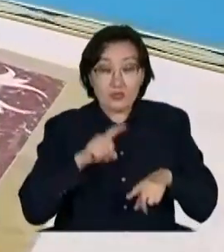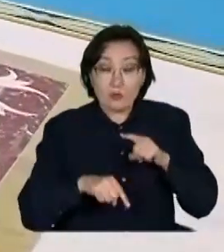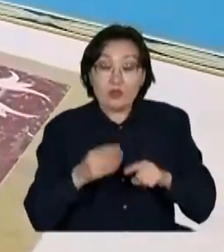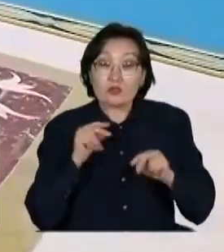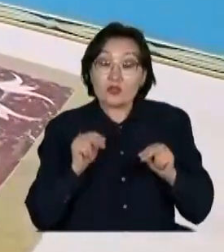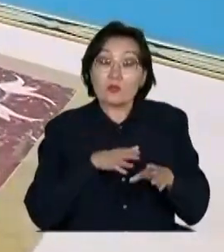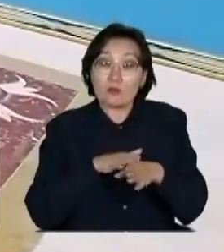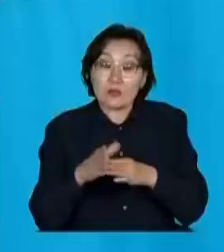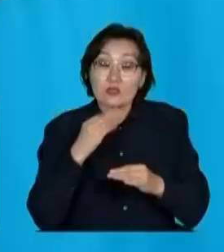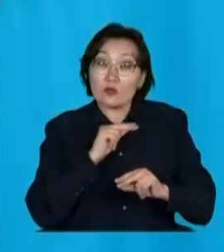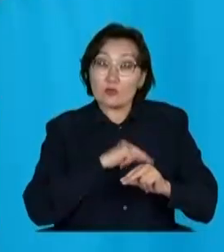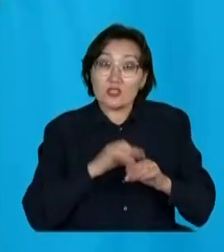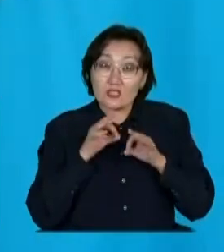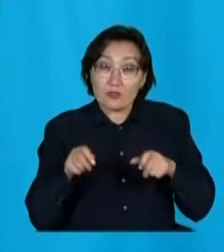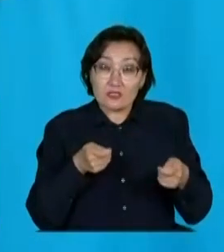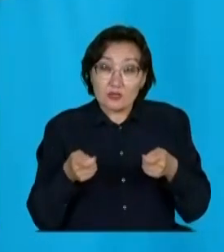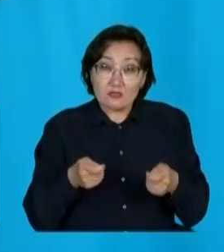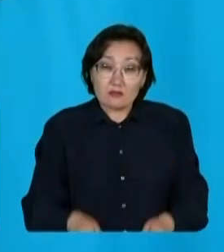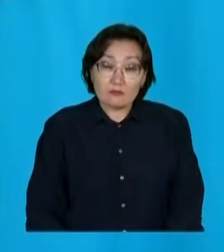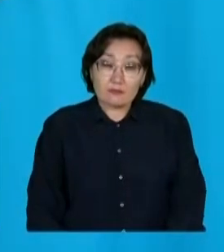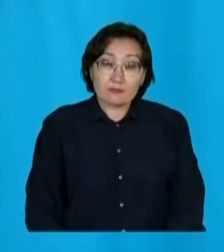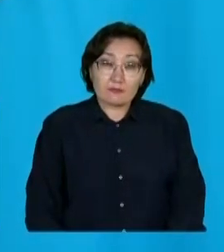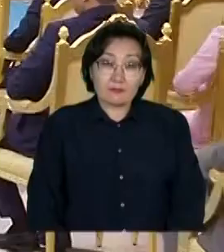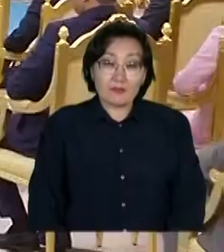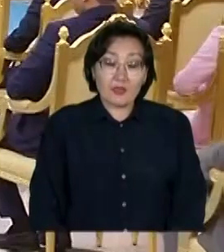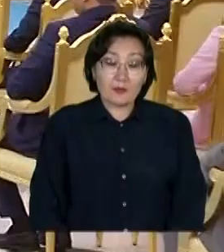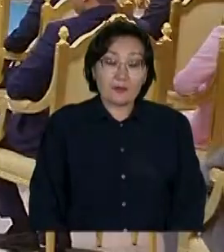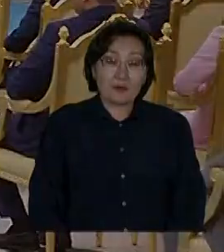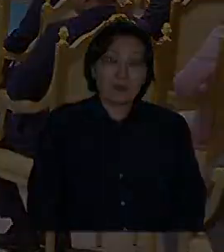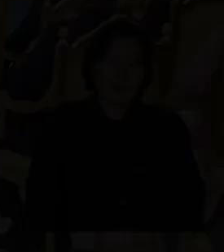выполняют свою миссию, отметил президент. Аида Иманали, Ернар Ельдосова, телеканал «Алматы».